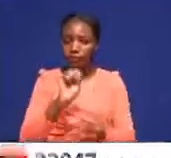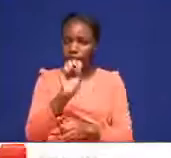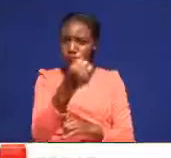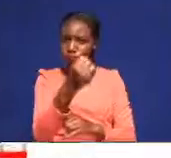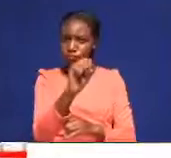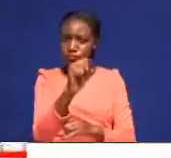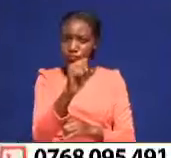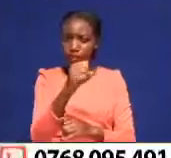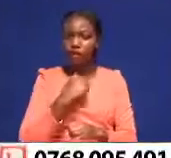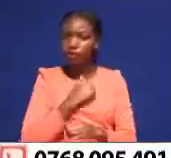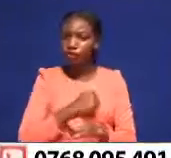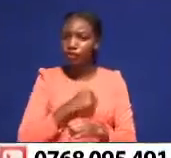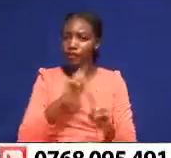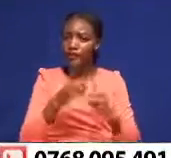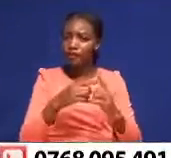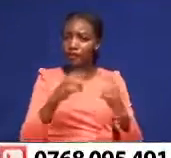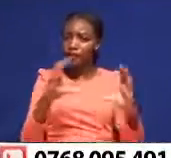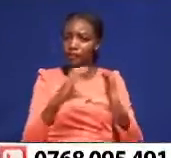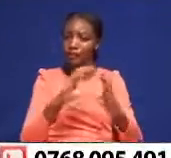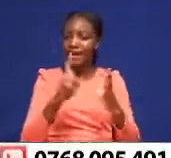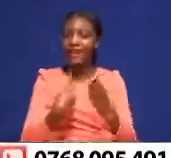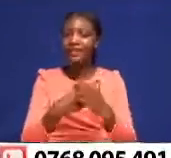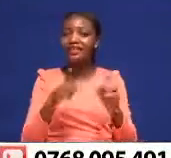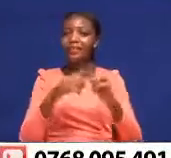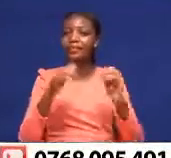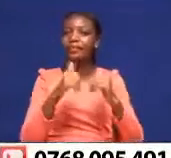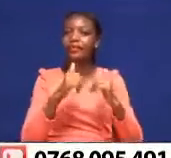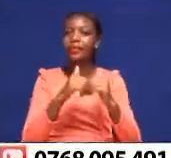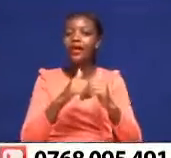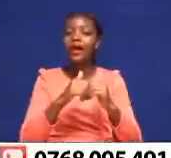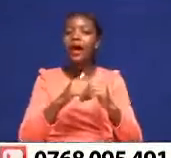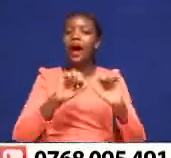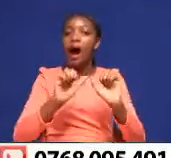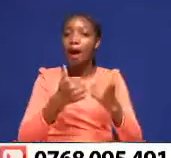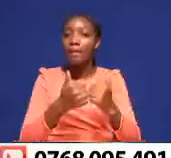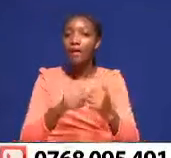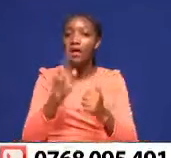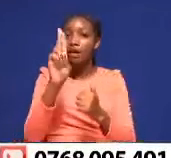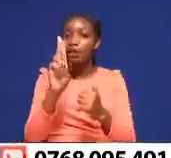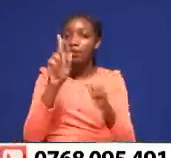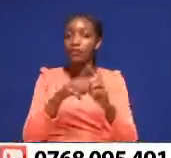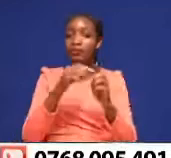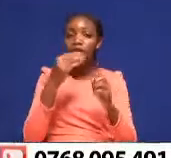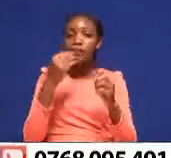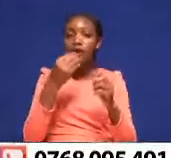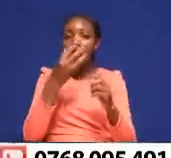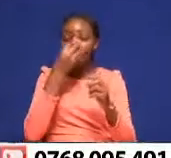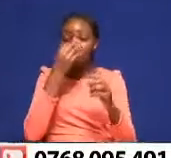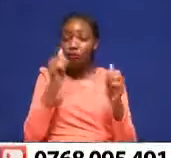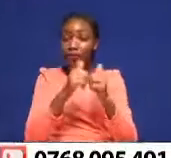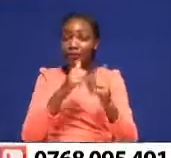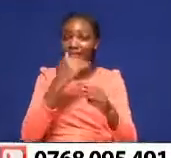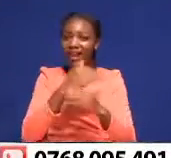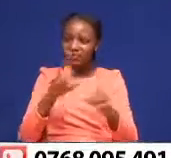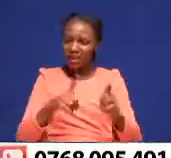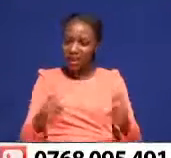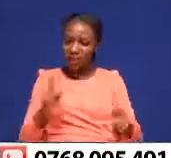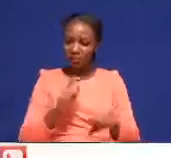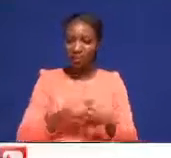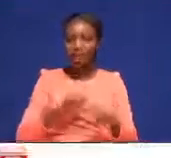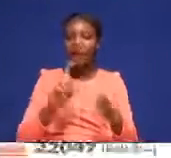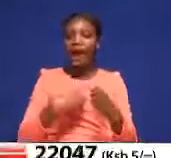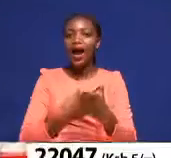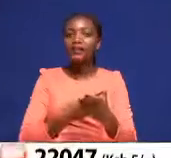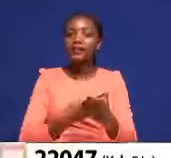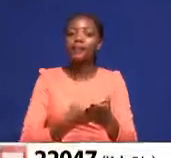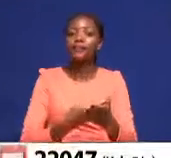huu kijiri siku moja tu baada yake na naibu wake William Ruto kukutana hadharani kwa mara ya kwanza baada ya muda mrefu. Na